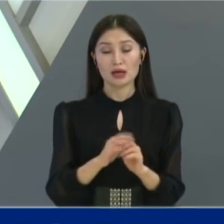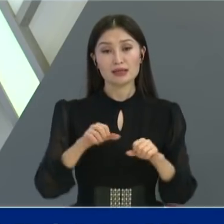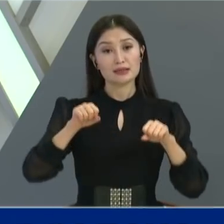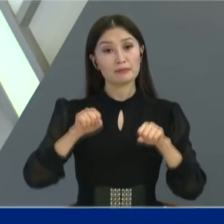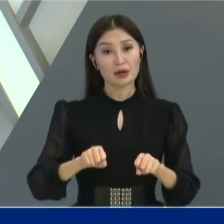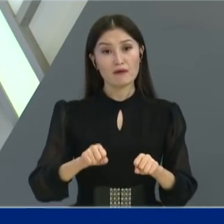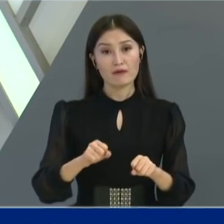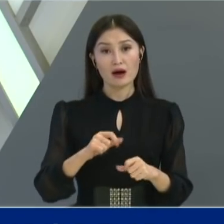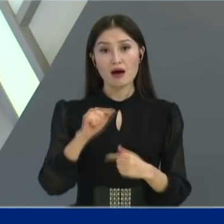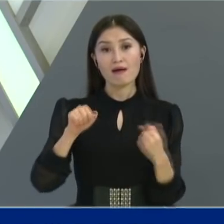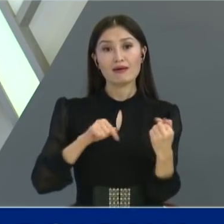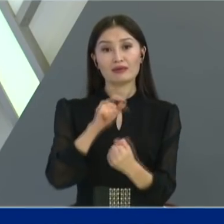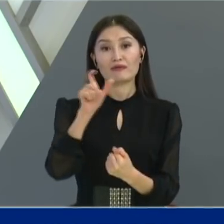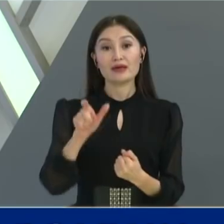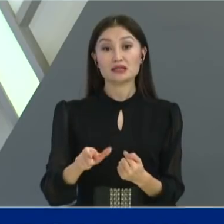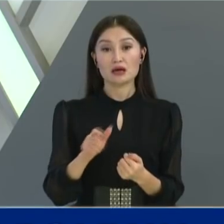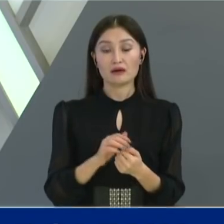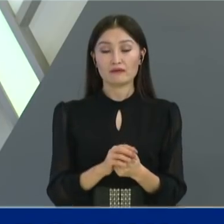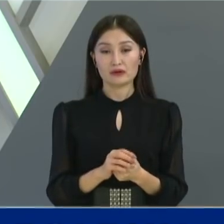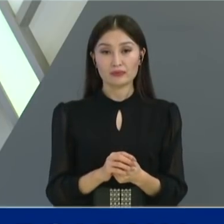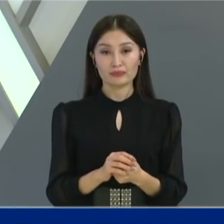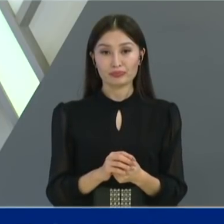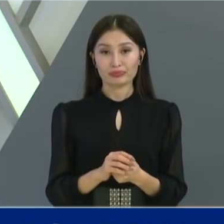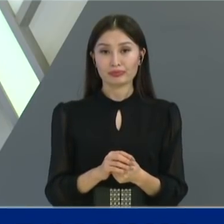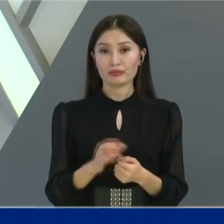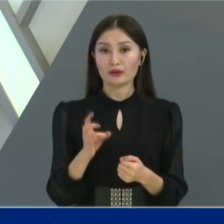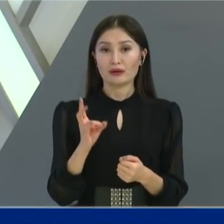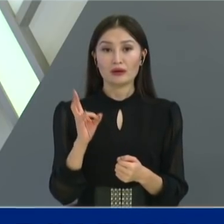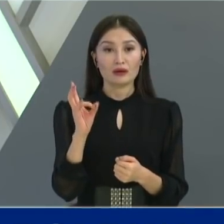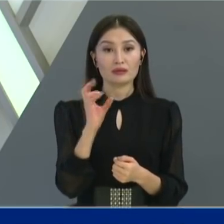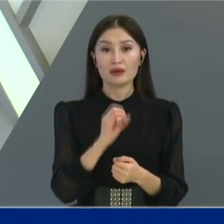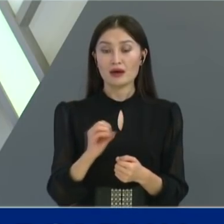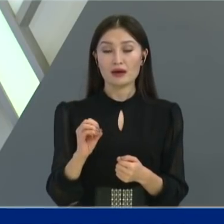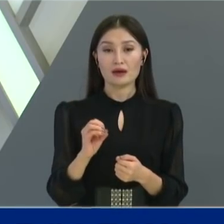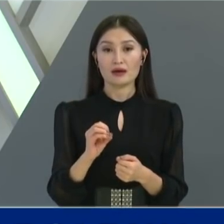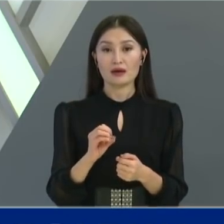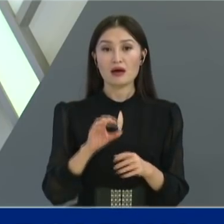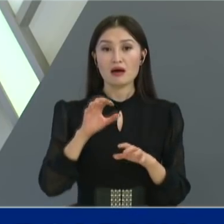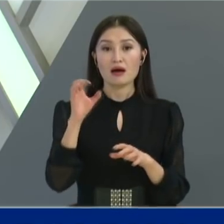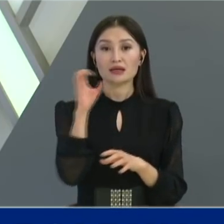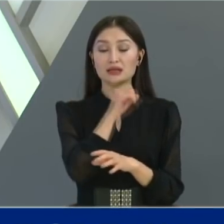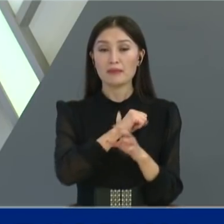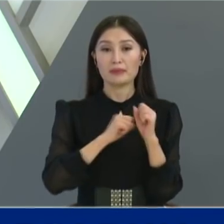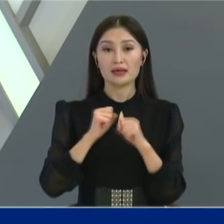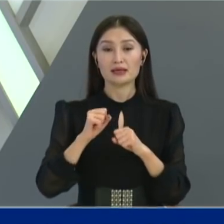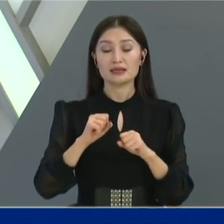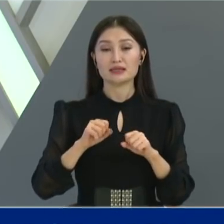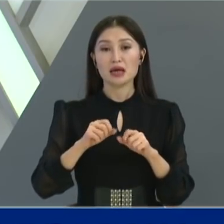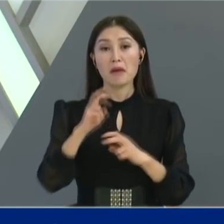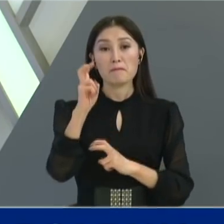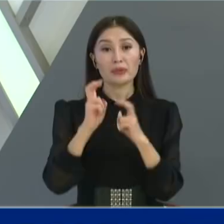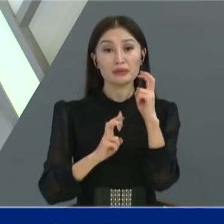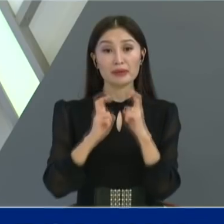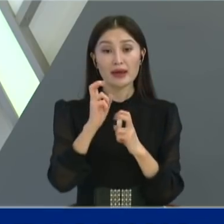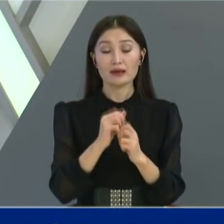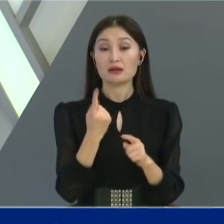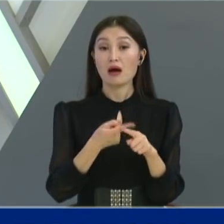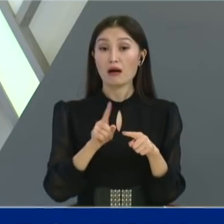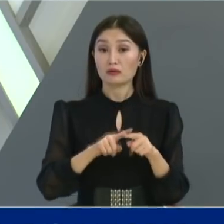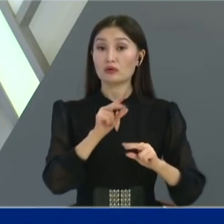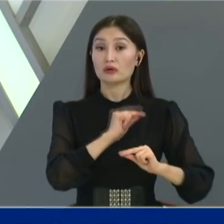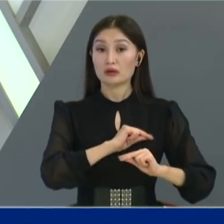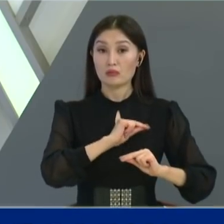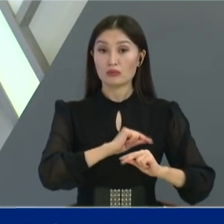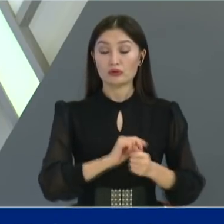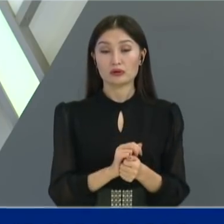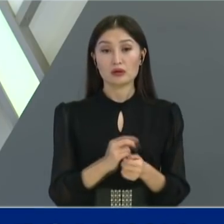права инвесторов, не громились там предприятия, да, которые работают.